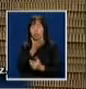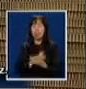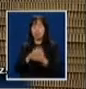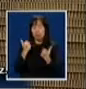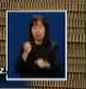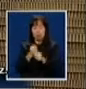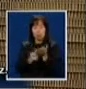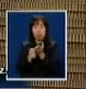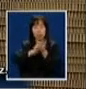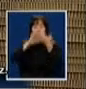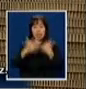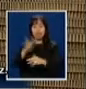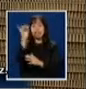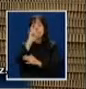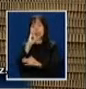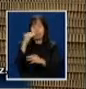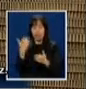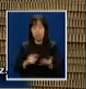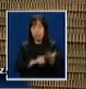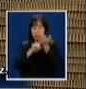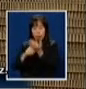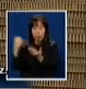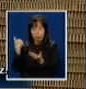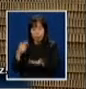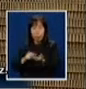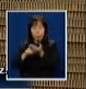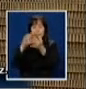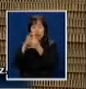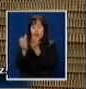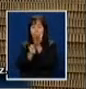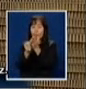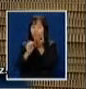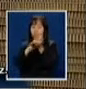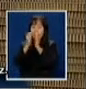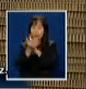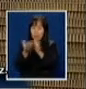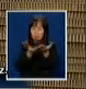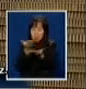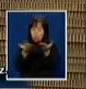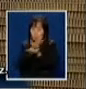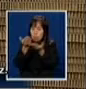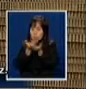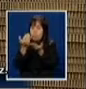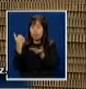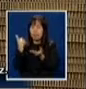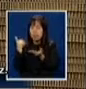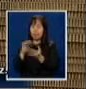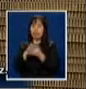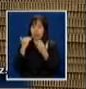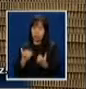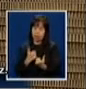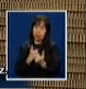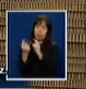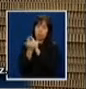ไม่สามารถดำเนินการได้เสร็จสิ้นขณะนั้นก็มีข้อเสนอที่เกี่ยวข้องกับการปฏิรูปตำรวจค่อนข้างกว้างขวางครับแต่ว่าผมได้คุยกับท่าน